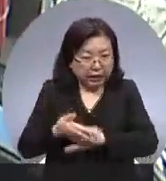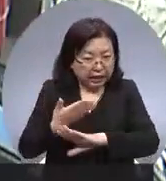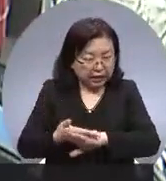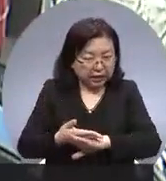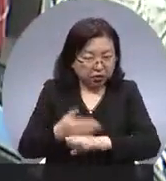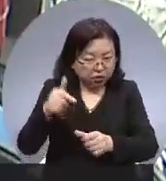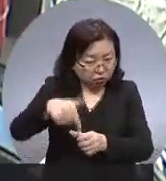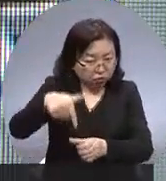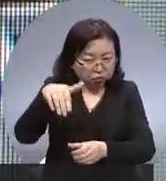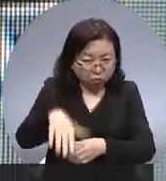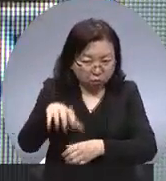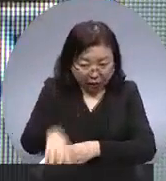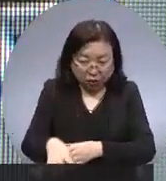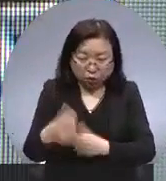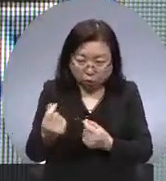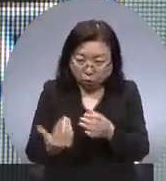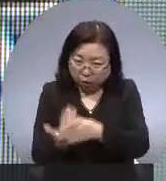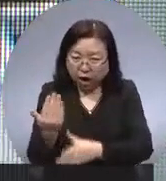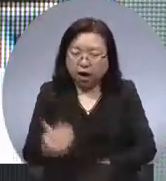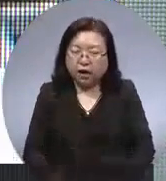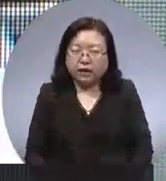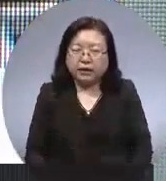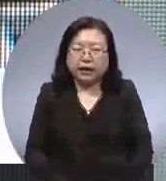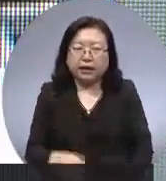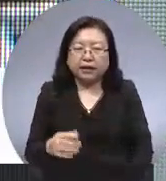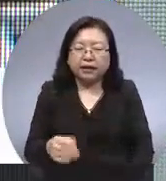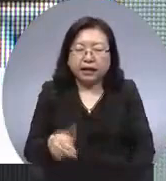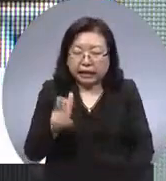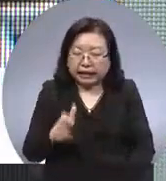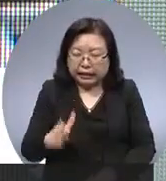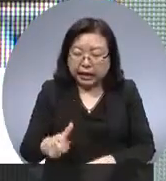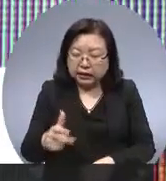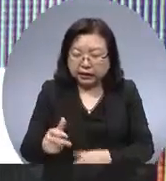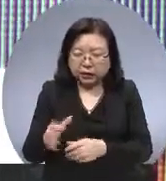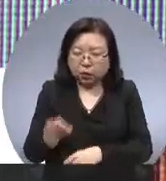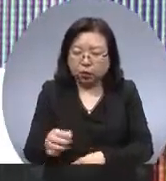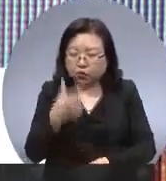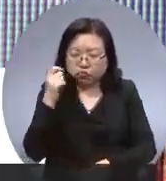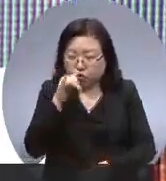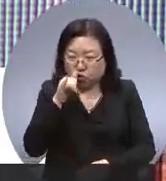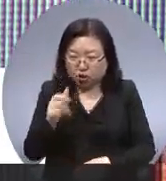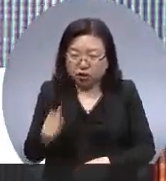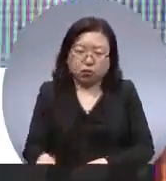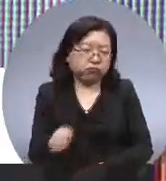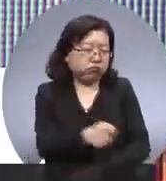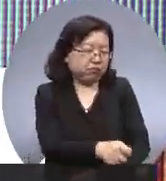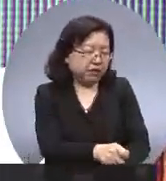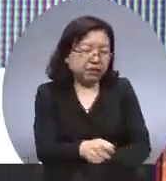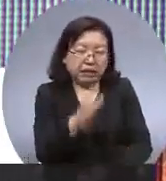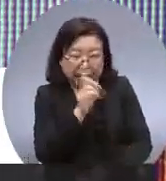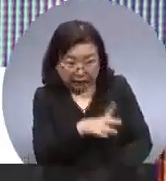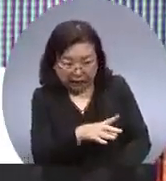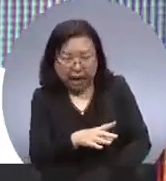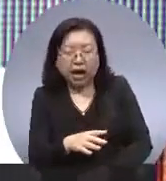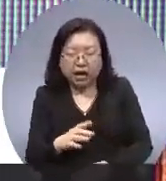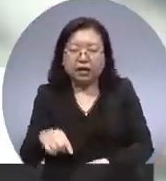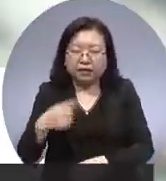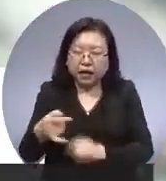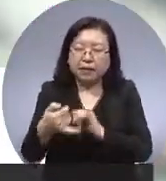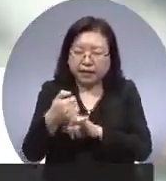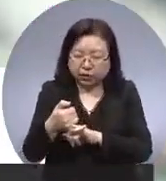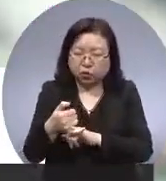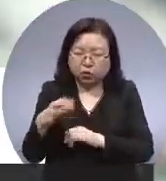수법으로 다하겠습니다 잔액이 부족한 카드를 건네고는 결제가 되지 않 차 계좌이체를 약속했는데 주유소 사장이 바쁜 틈을 타